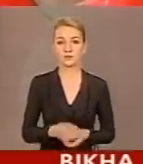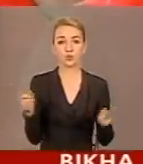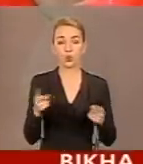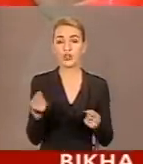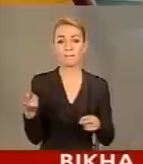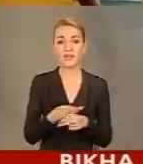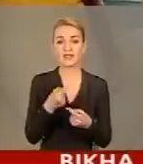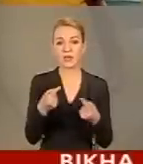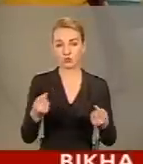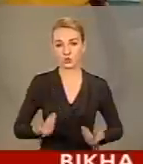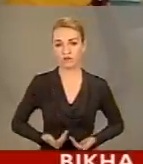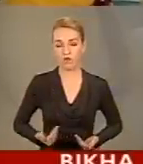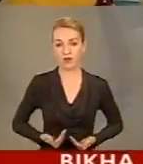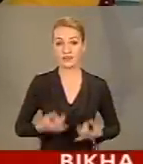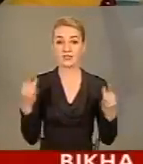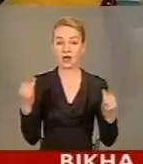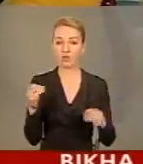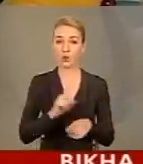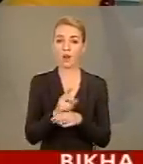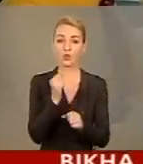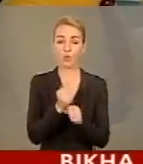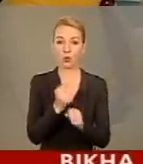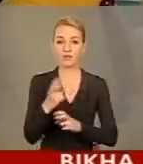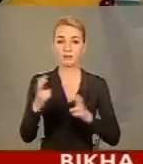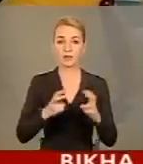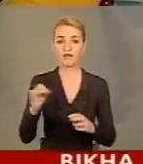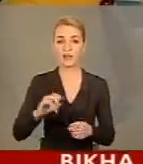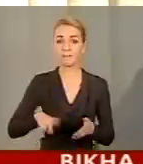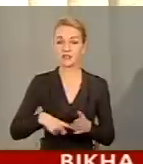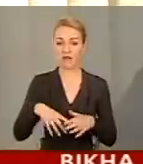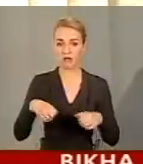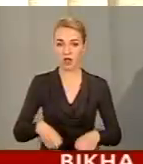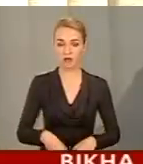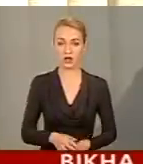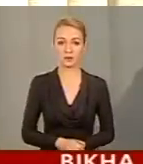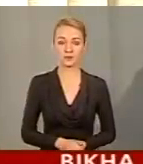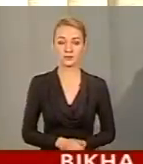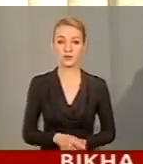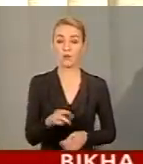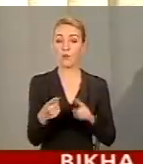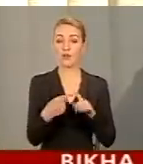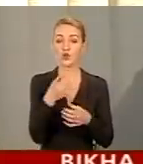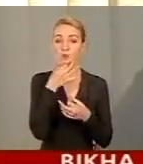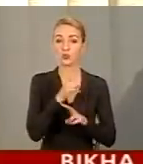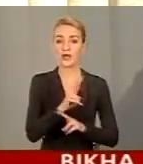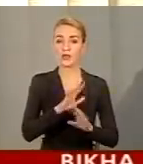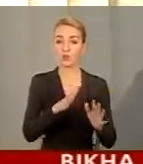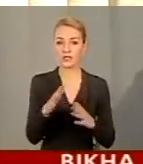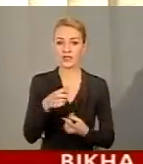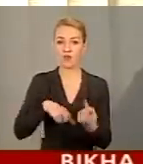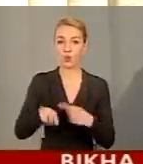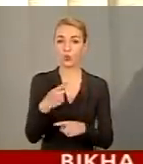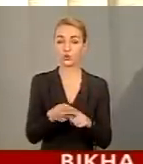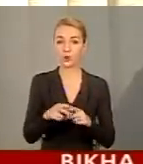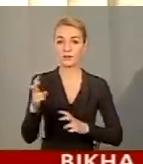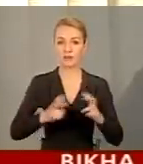средств существования. Зацікавлена у нормальній роботі підприємства і міська влада. По-перше, будь-які події навколо цього